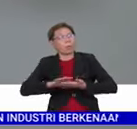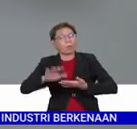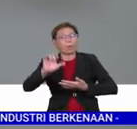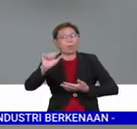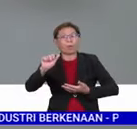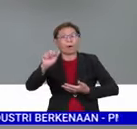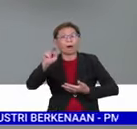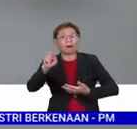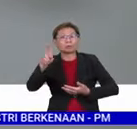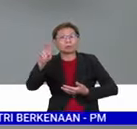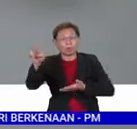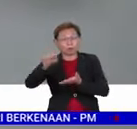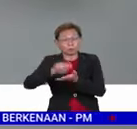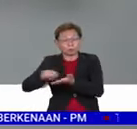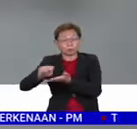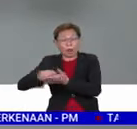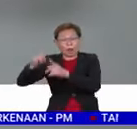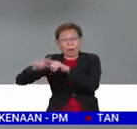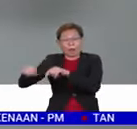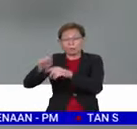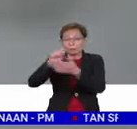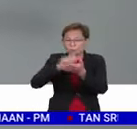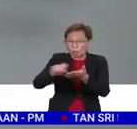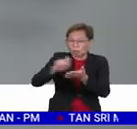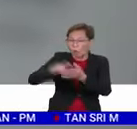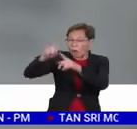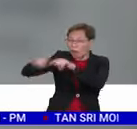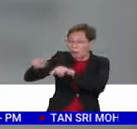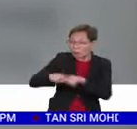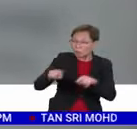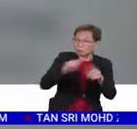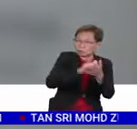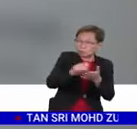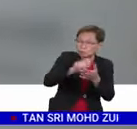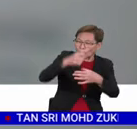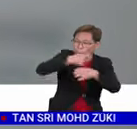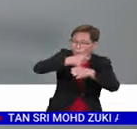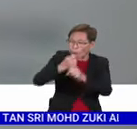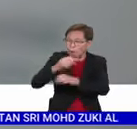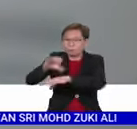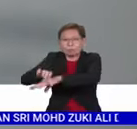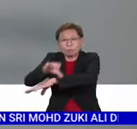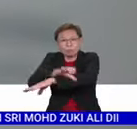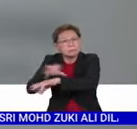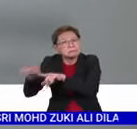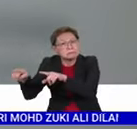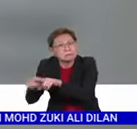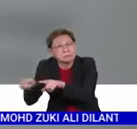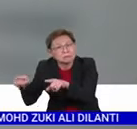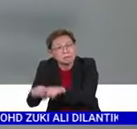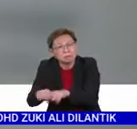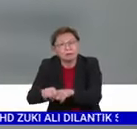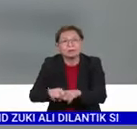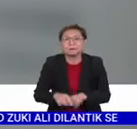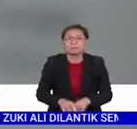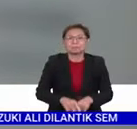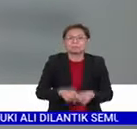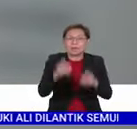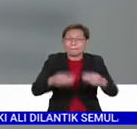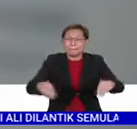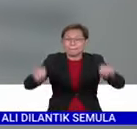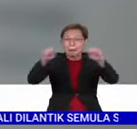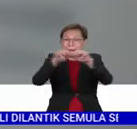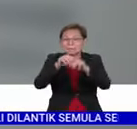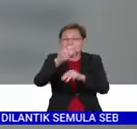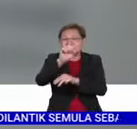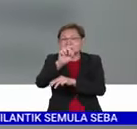Khan mampu menulis dalam pelbagai bentuk tulisan, seakan tulisan yang dihasilkan oleh komputer. Sebagai jemaah tetap Masjid Bandar Sri